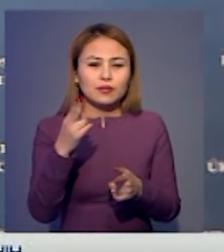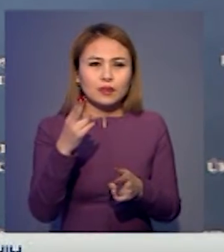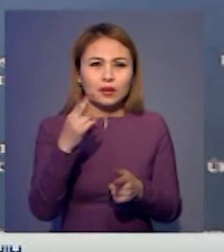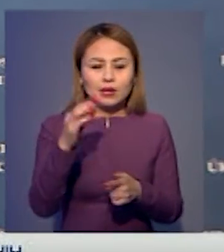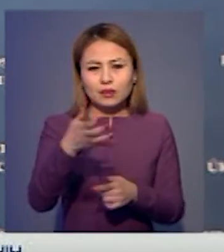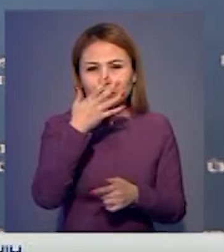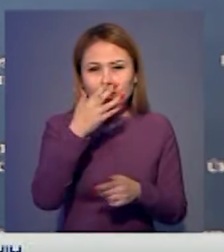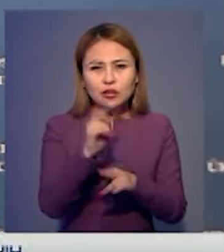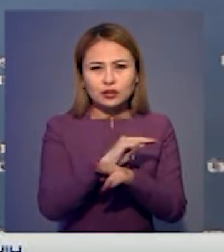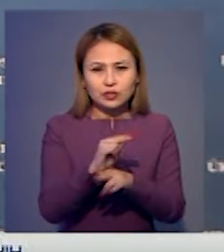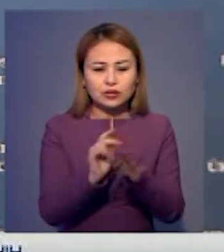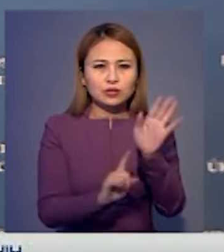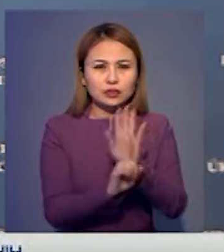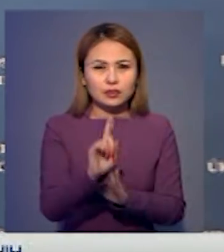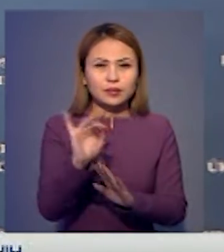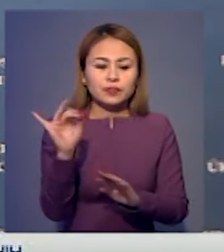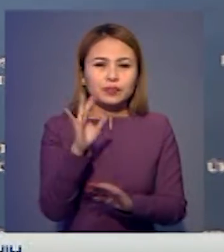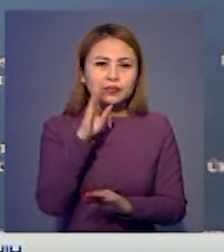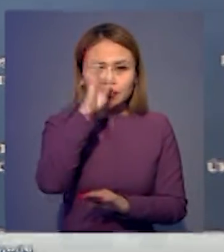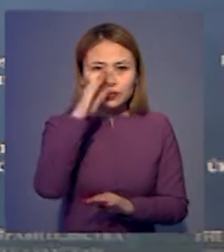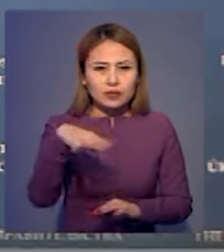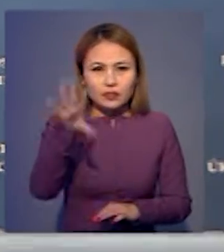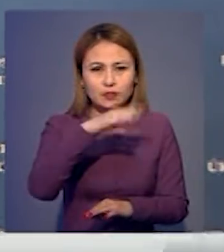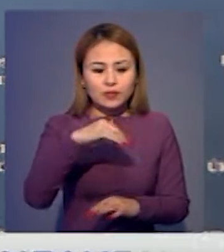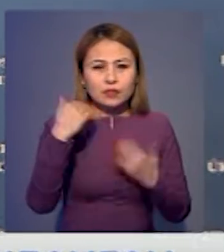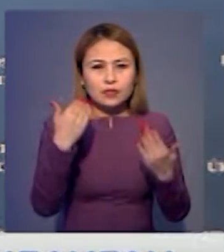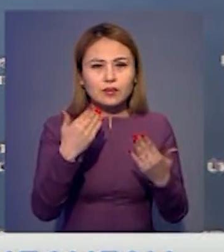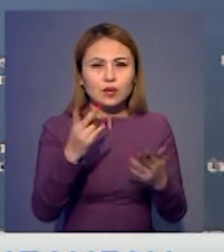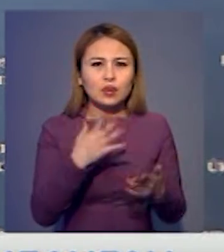детоксикационная терапия жүргізілді, және ата-аналарына осы